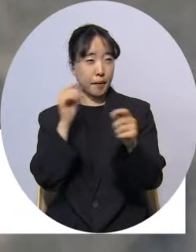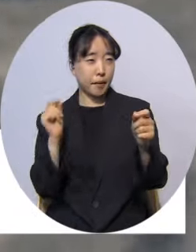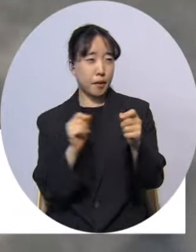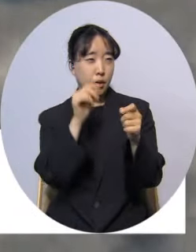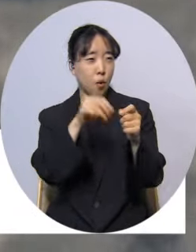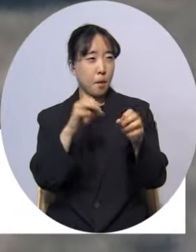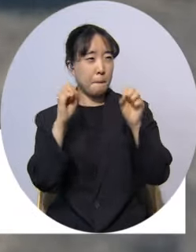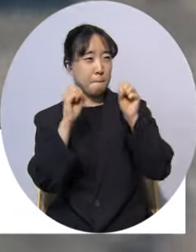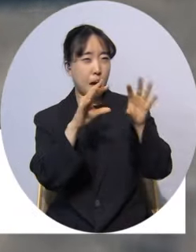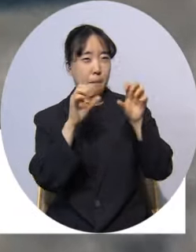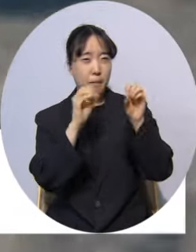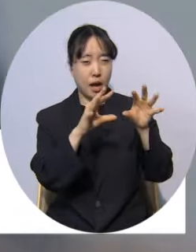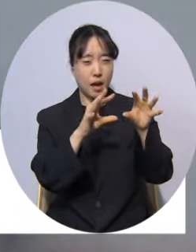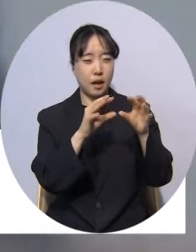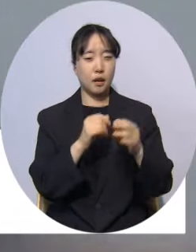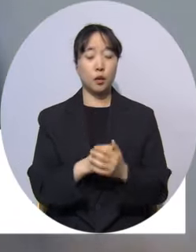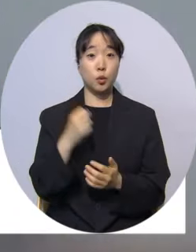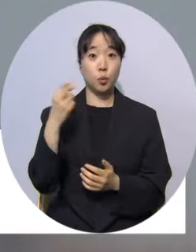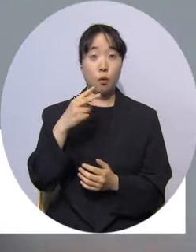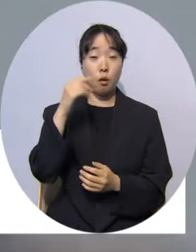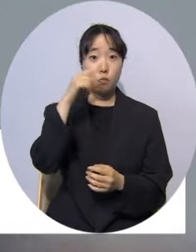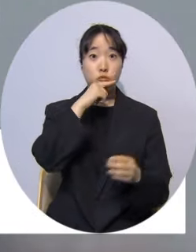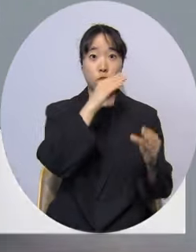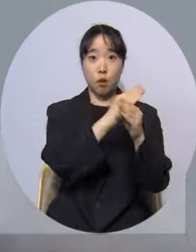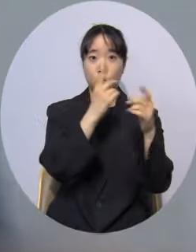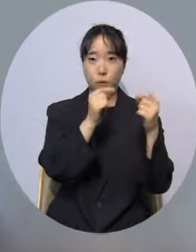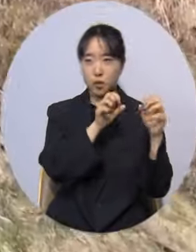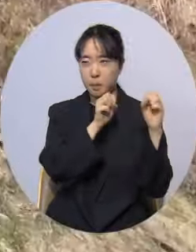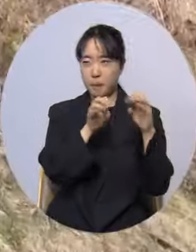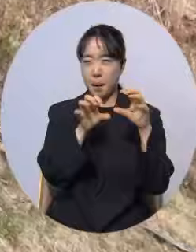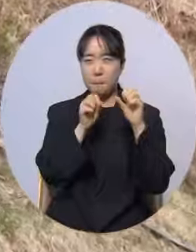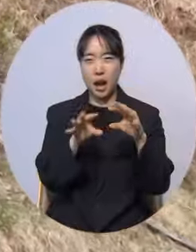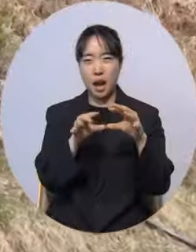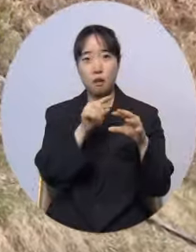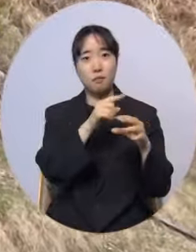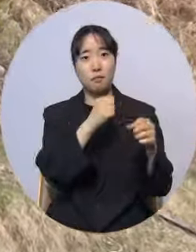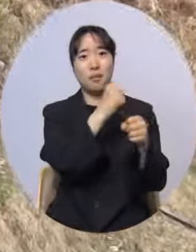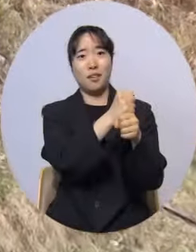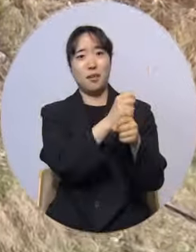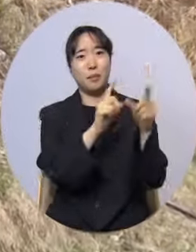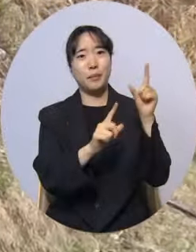방송용 확성기를 설치하는 동향이 식별됐다고 밝혔습니다. 우리 군은